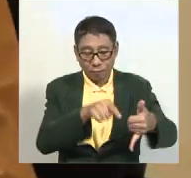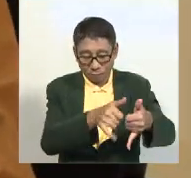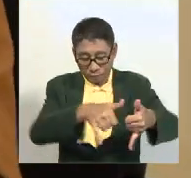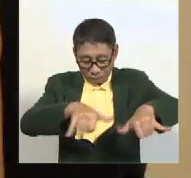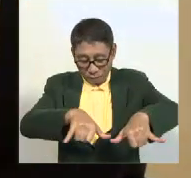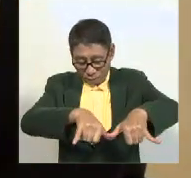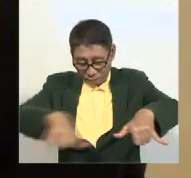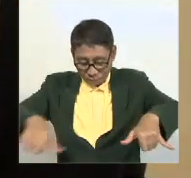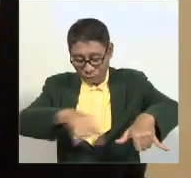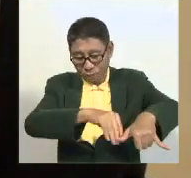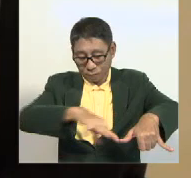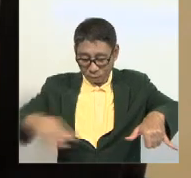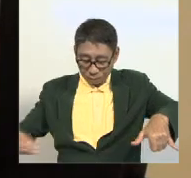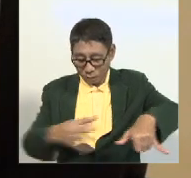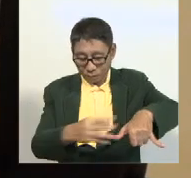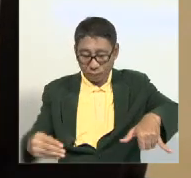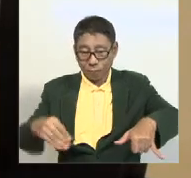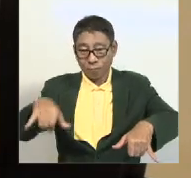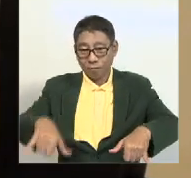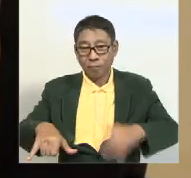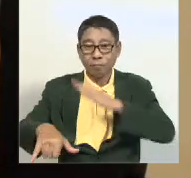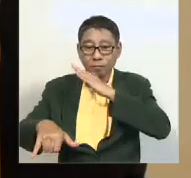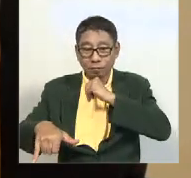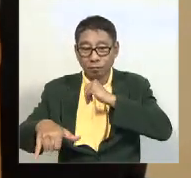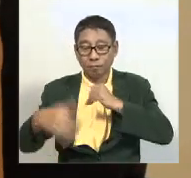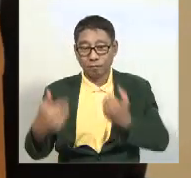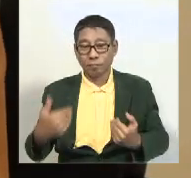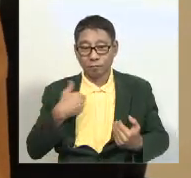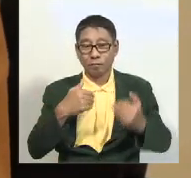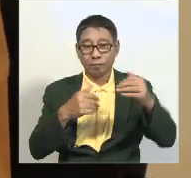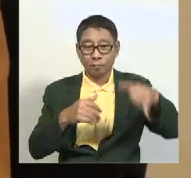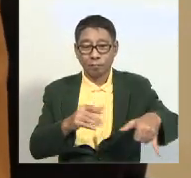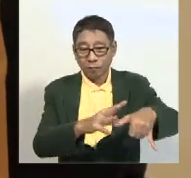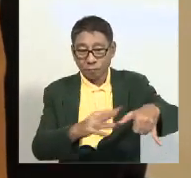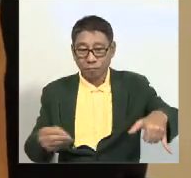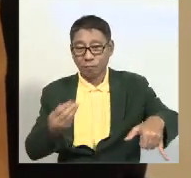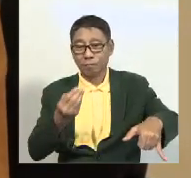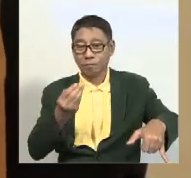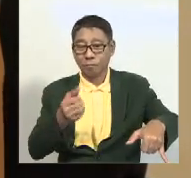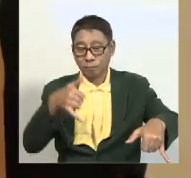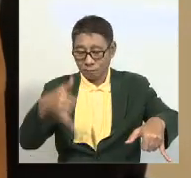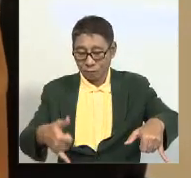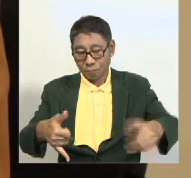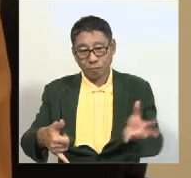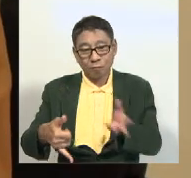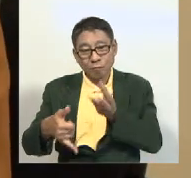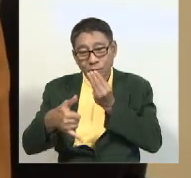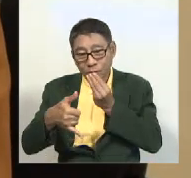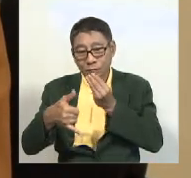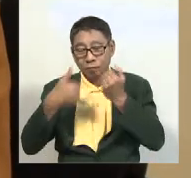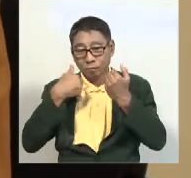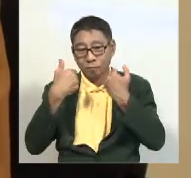ของหมูที่จะเข้ามาสู่คนเนี่ยคนเนี่ยยังสามารถที่จะบริโภคได้แต่ว่าขอให้เน้นย้ำว่าในเรื่องของคำว่าทำให้